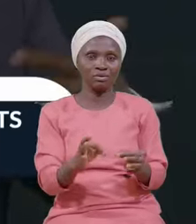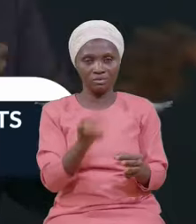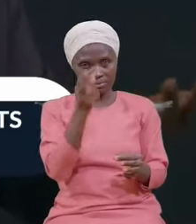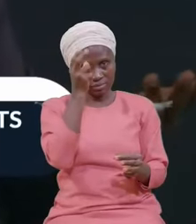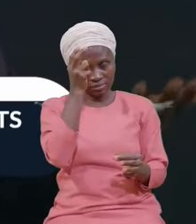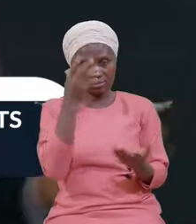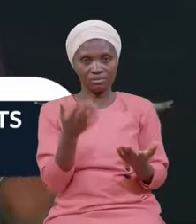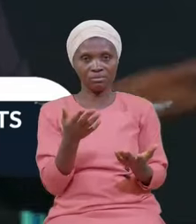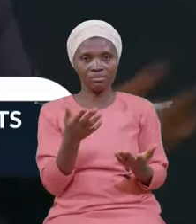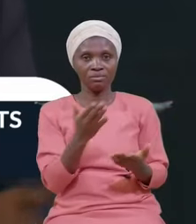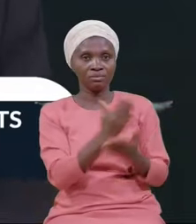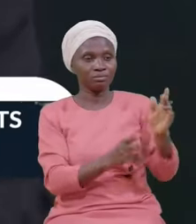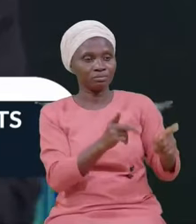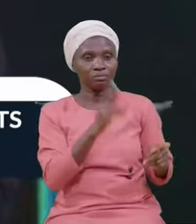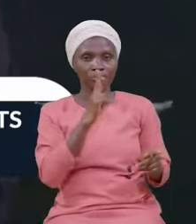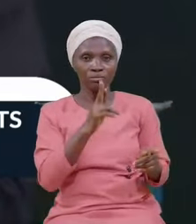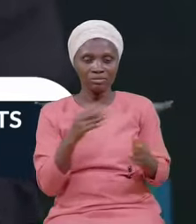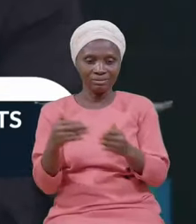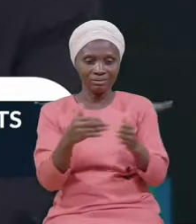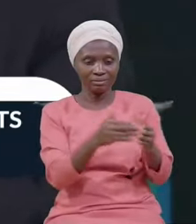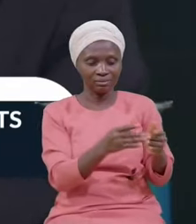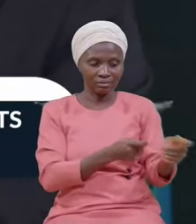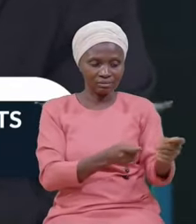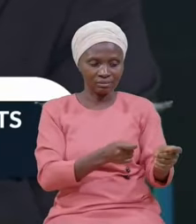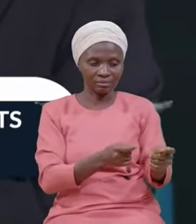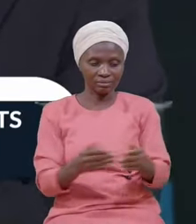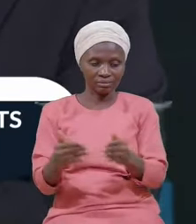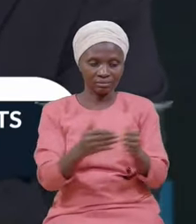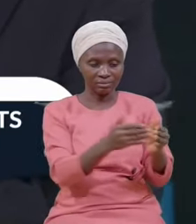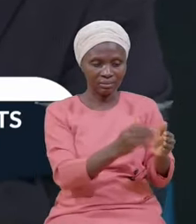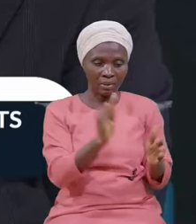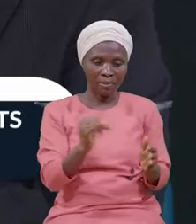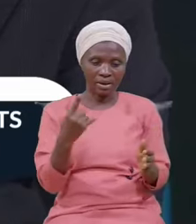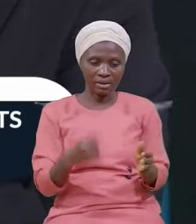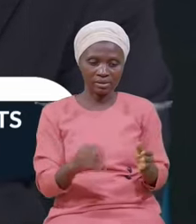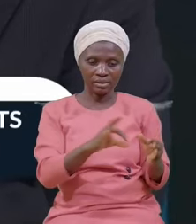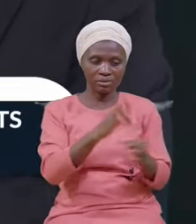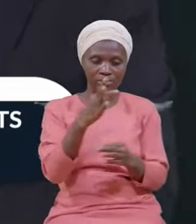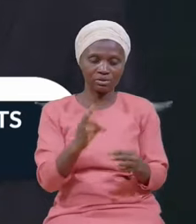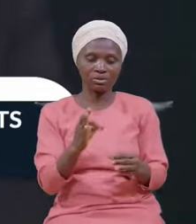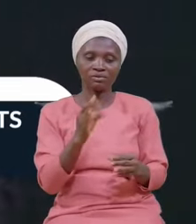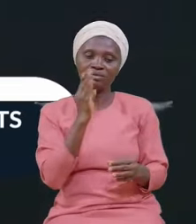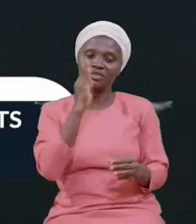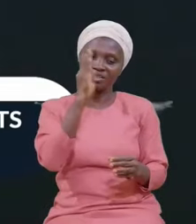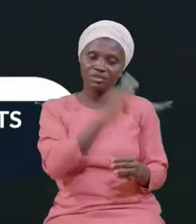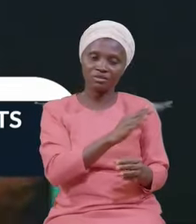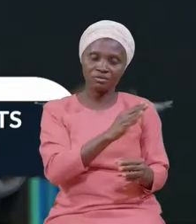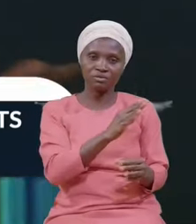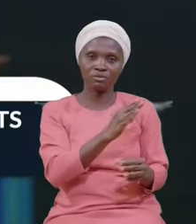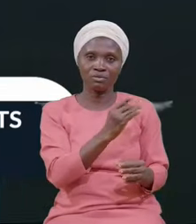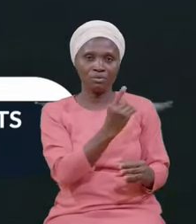sont conduits par, contrôlés, dirigés par l'esprit du méchant. Il y